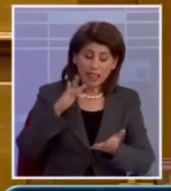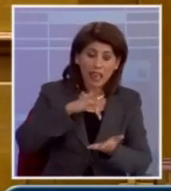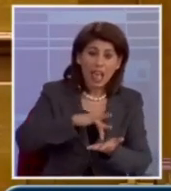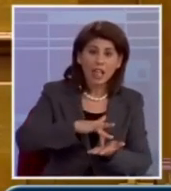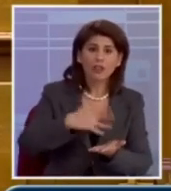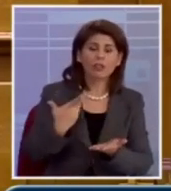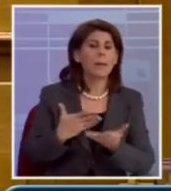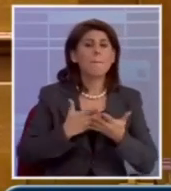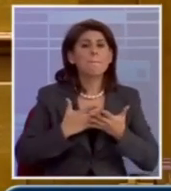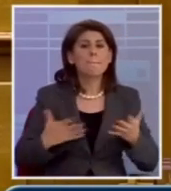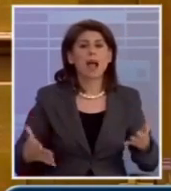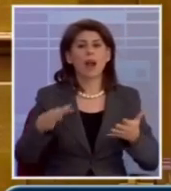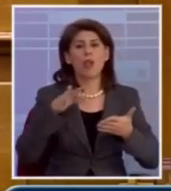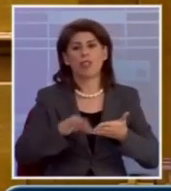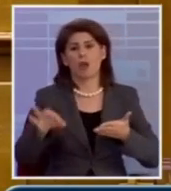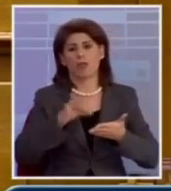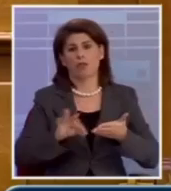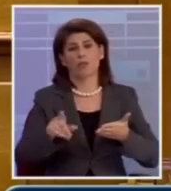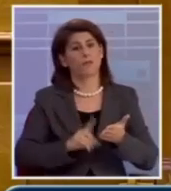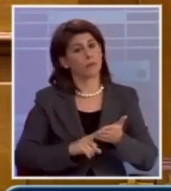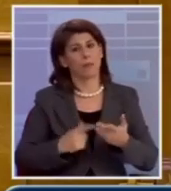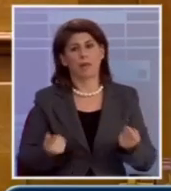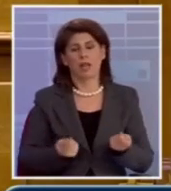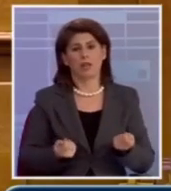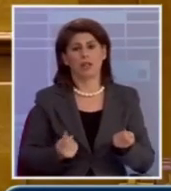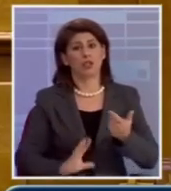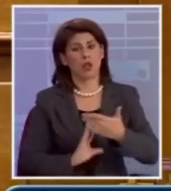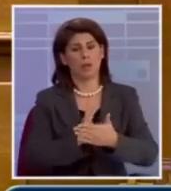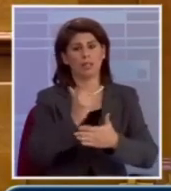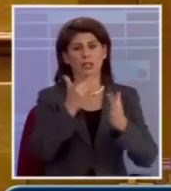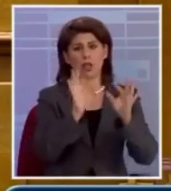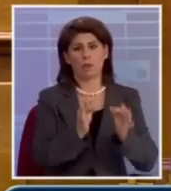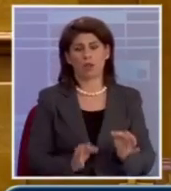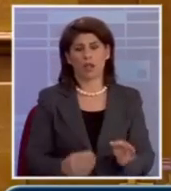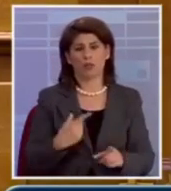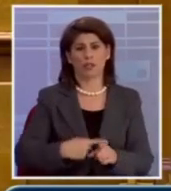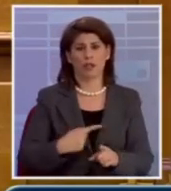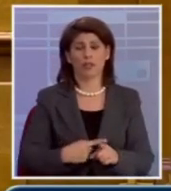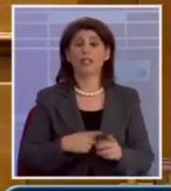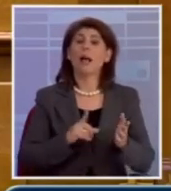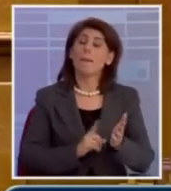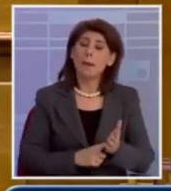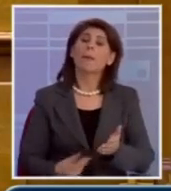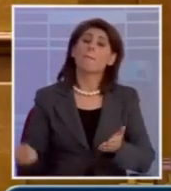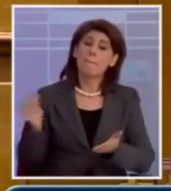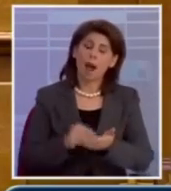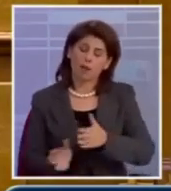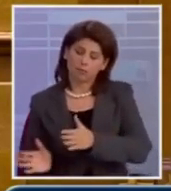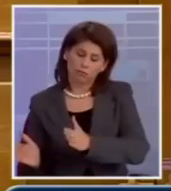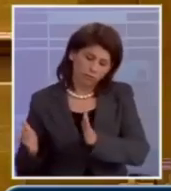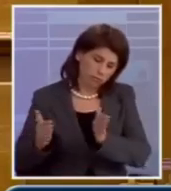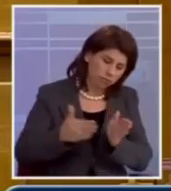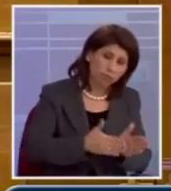στη μεγάλη αυτή διόρθωση που πρέπει να γίνει στο αναπτυξιακό μοντέλο της χώρας. Πρέπει να ξαναστραφούμε